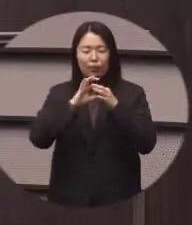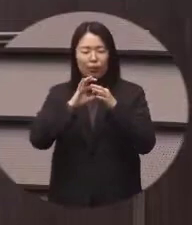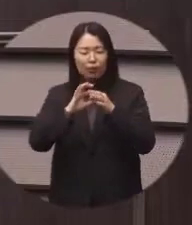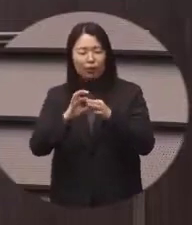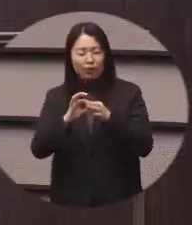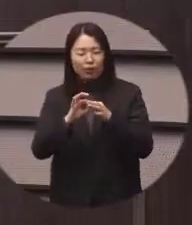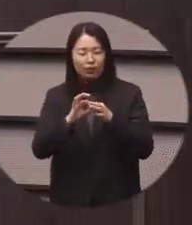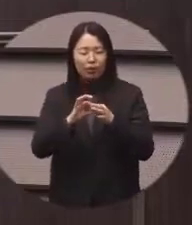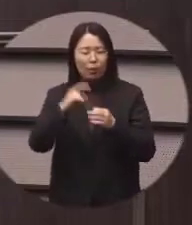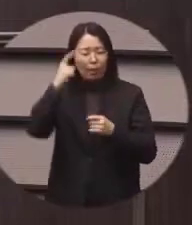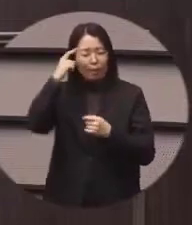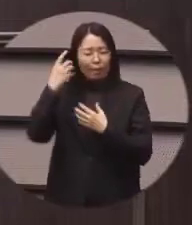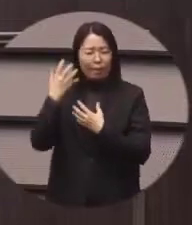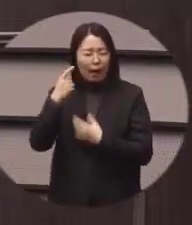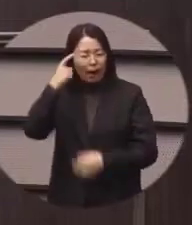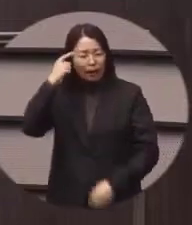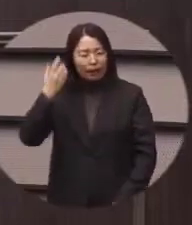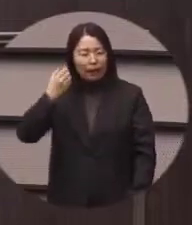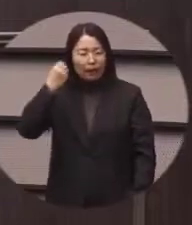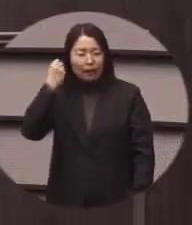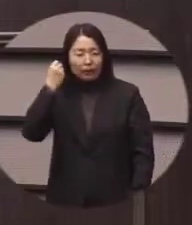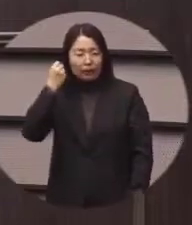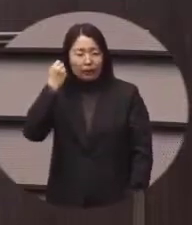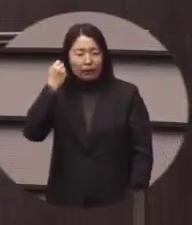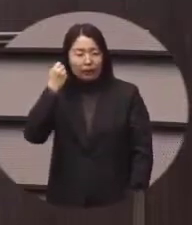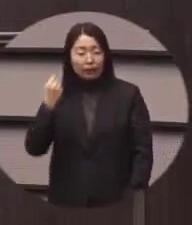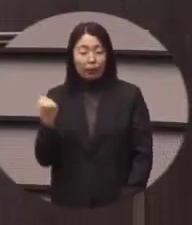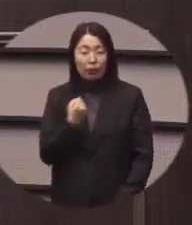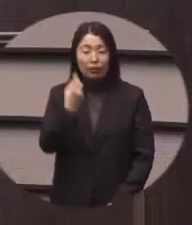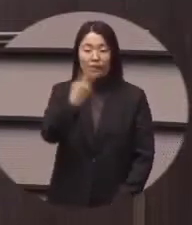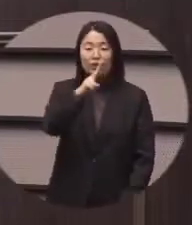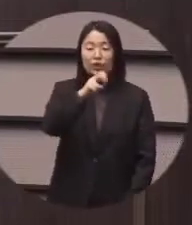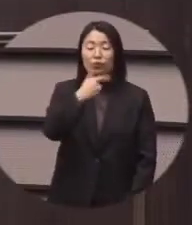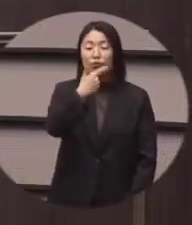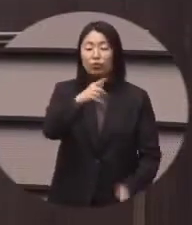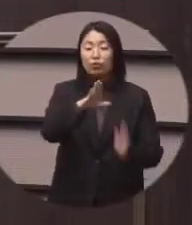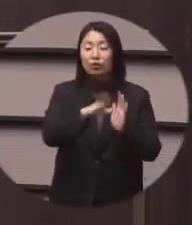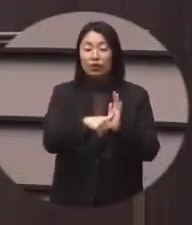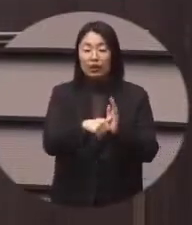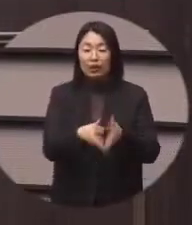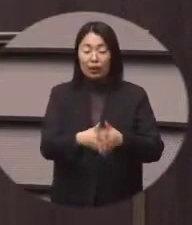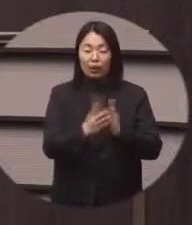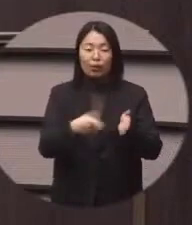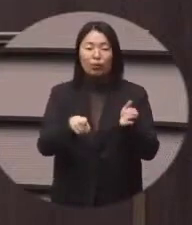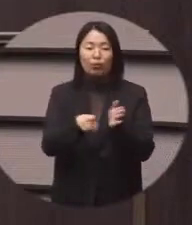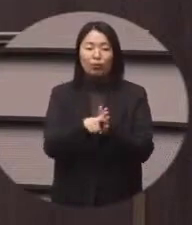자신감과 열망으로 이어져 본격적인 유치운동에 돌입하였습니다.